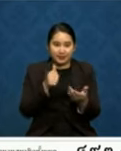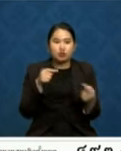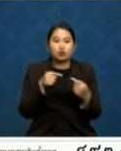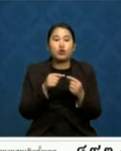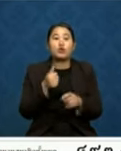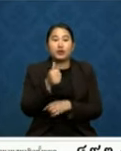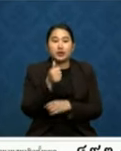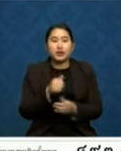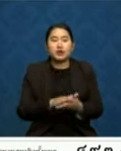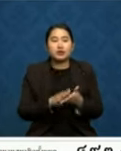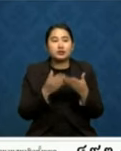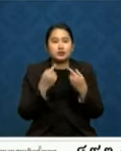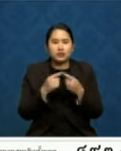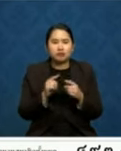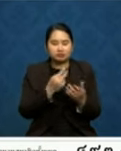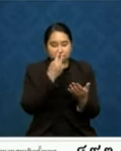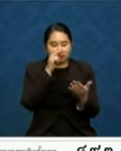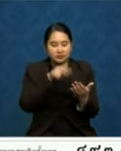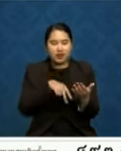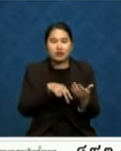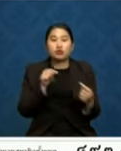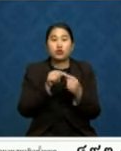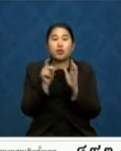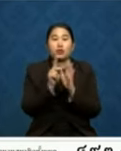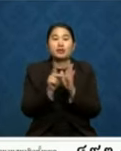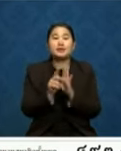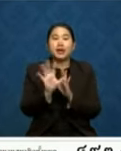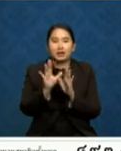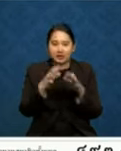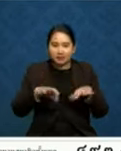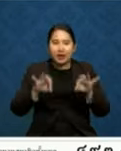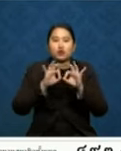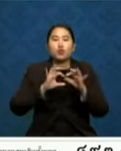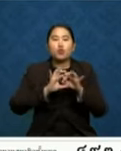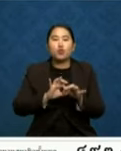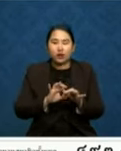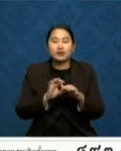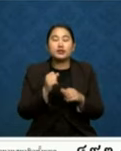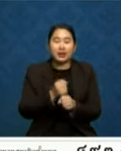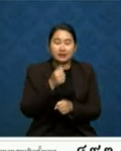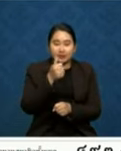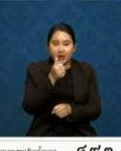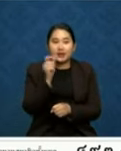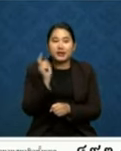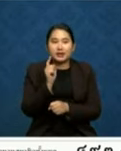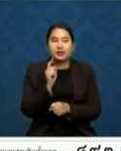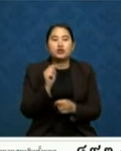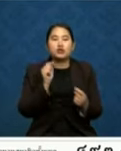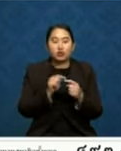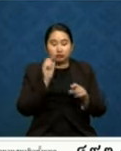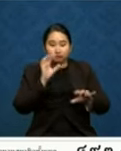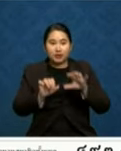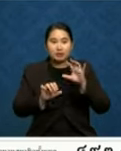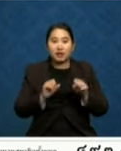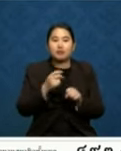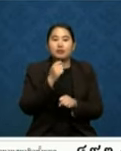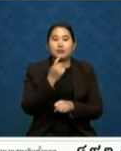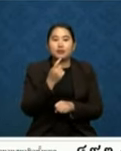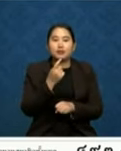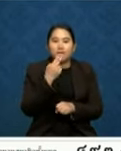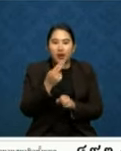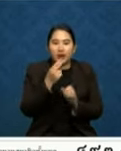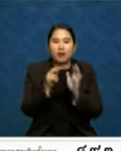แต่สิ่งต่างๆที่เขียนไว้เนี่ยส่วนใหญ่มันไม่ใช่ในเชิงข้อกฎหมายสิ่งที่เราเป็นห่วงมากที่สุดที่จะทำได้หรือไม่นะครับก็ในเรื่องการปราบปรามนะครับบุหรี่เถื่อน